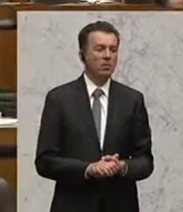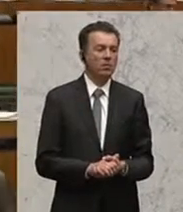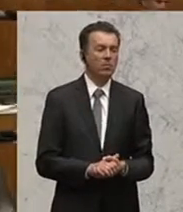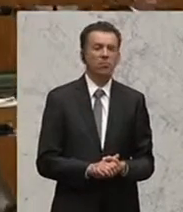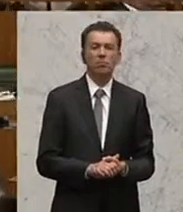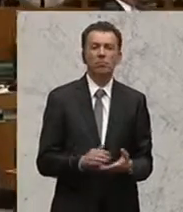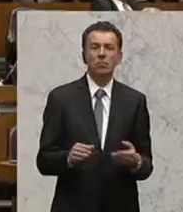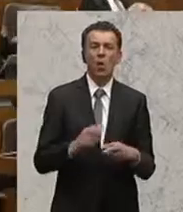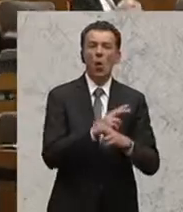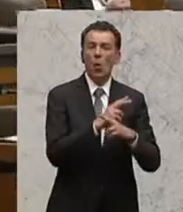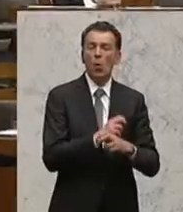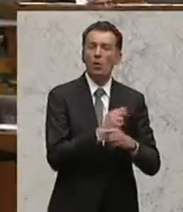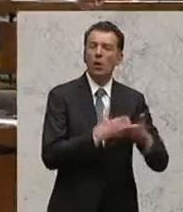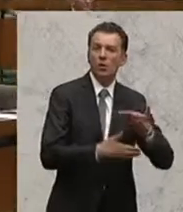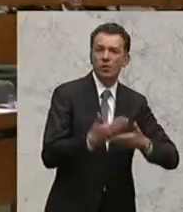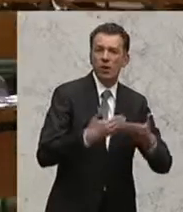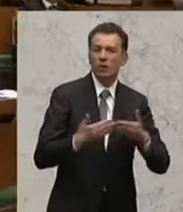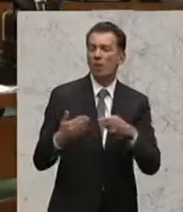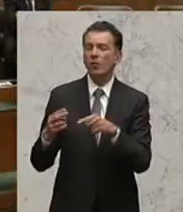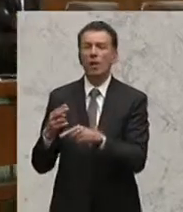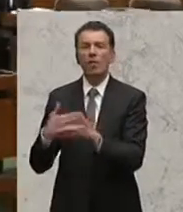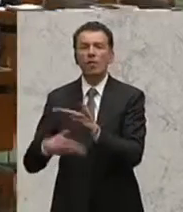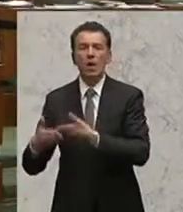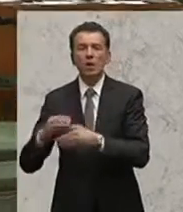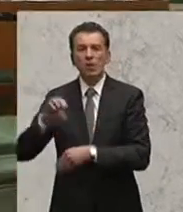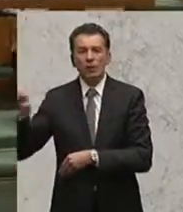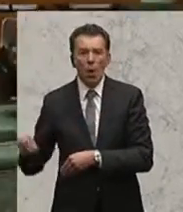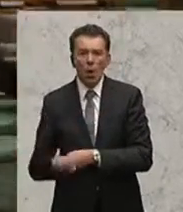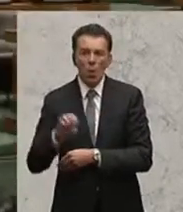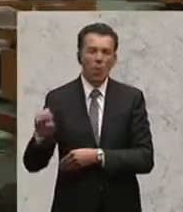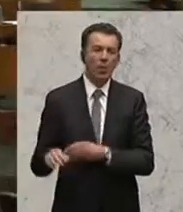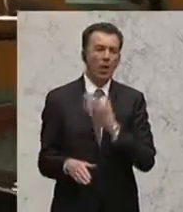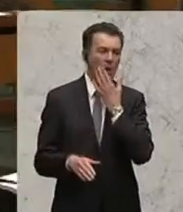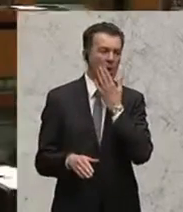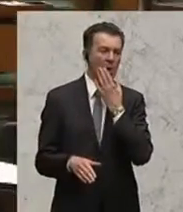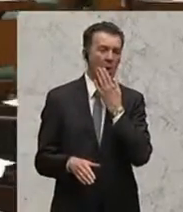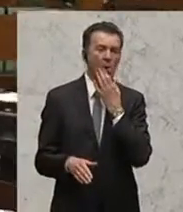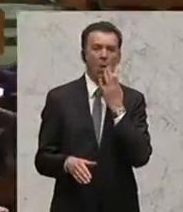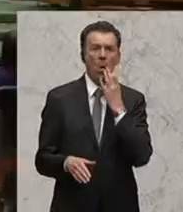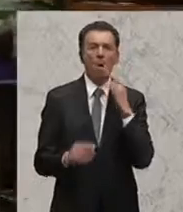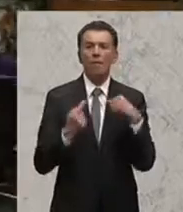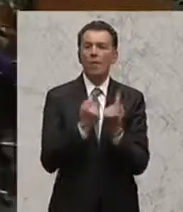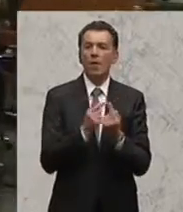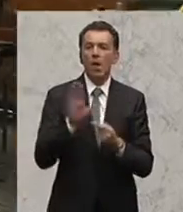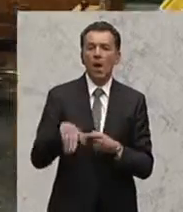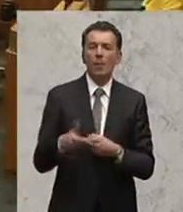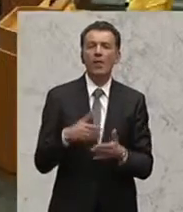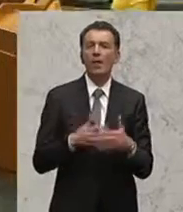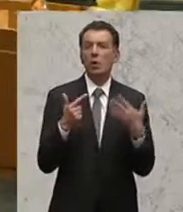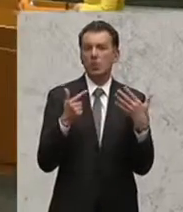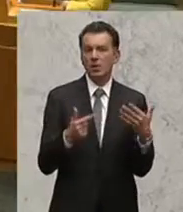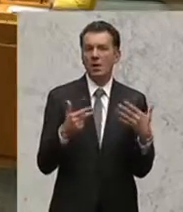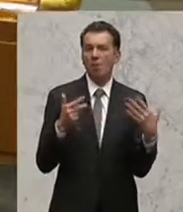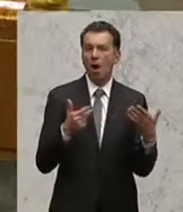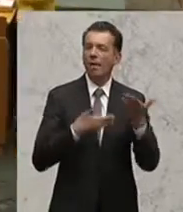das Umfeld auf der österreichischen Ebene, das Umfeld auf der europäischen Ebene. Wir haben ab 2007/2008